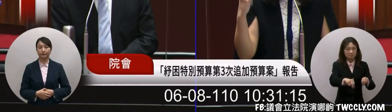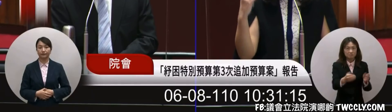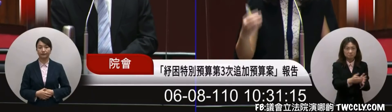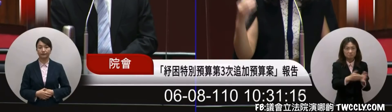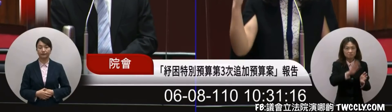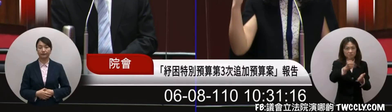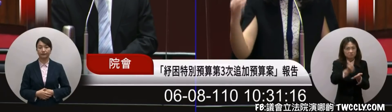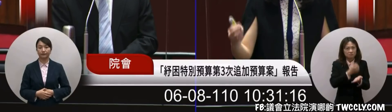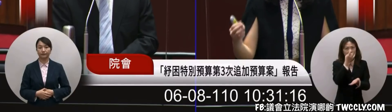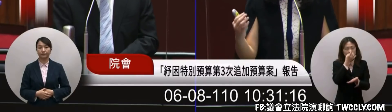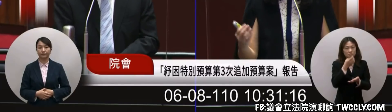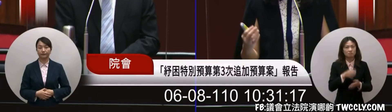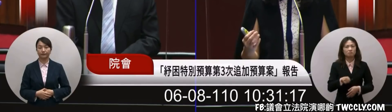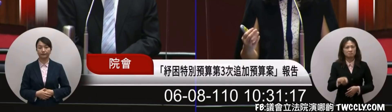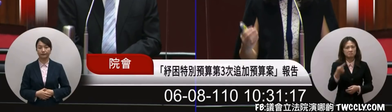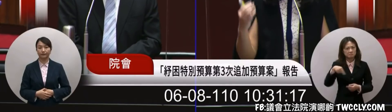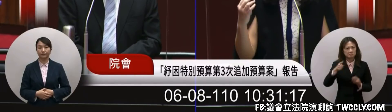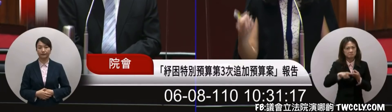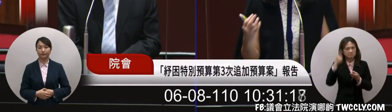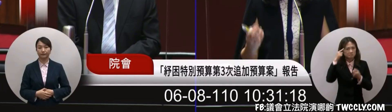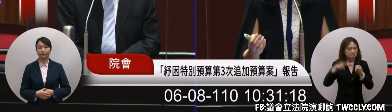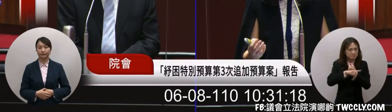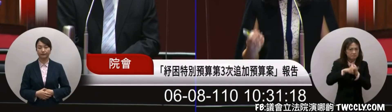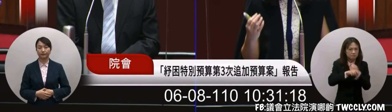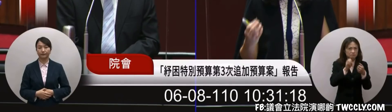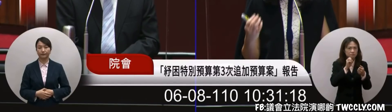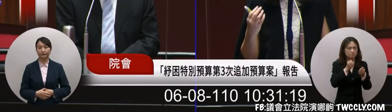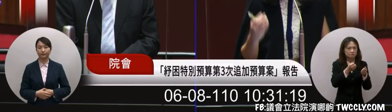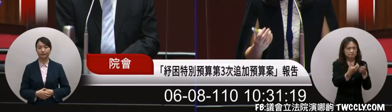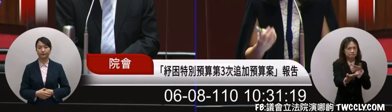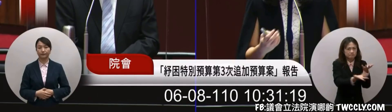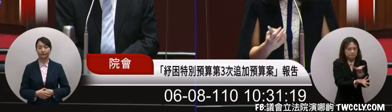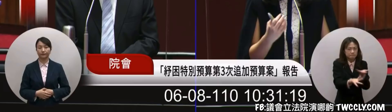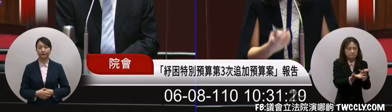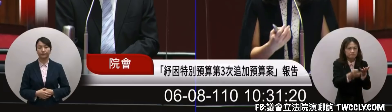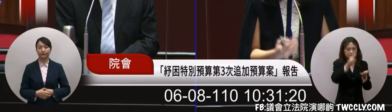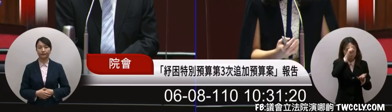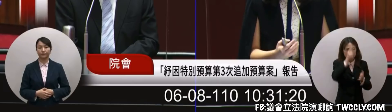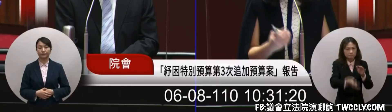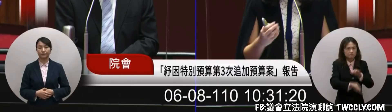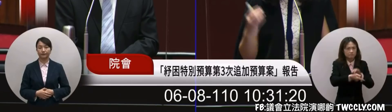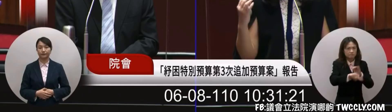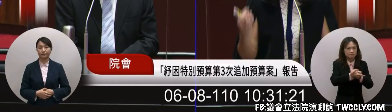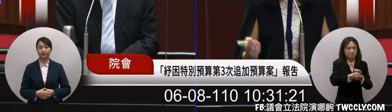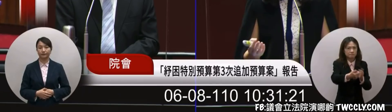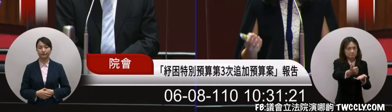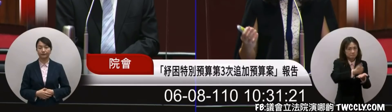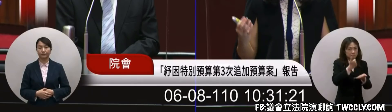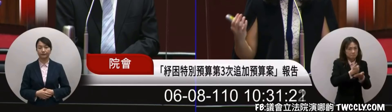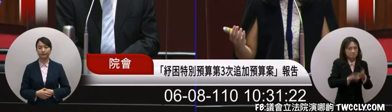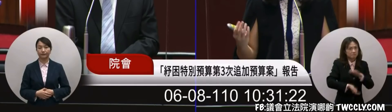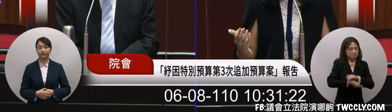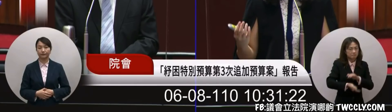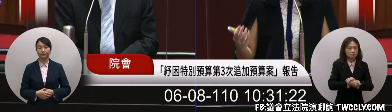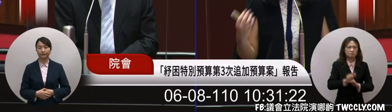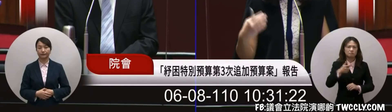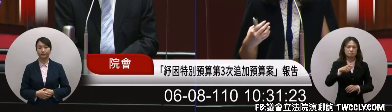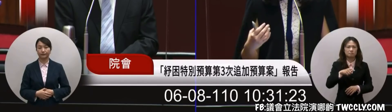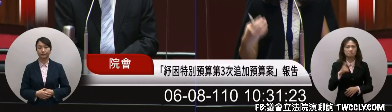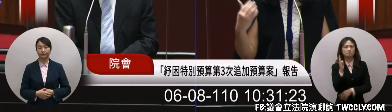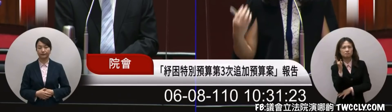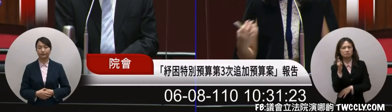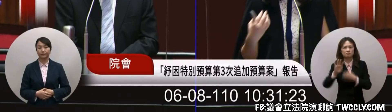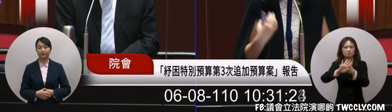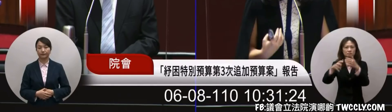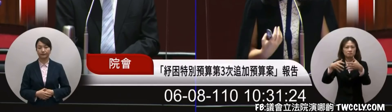我们其实应该要去想办法跟我们的供应商看怎么样争取到货的速度能够尽快，而不是一直期待说其他国家能够捐